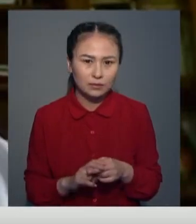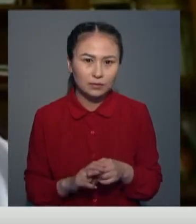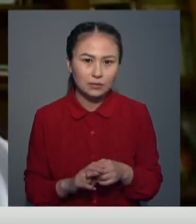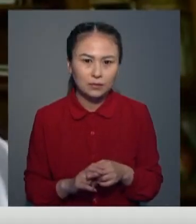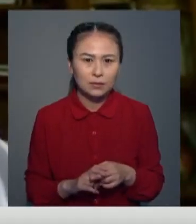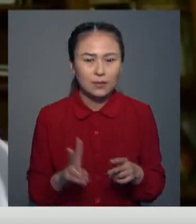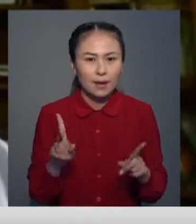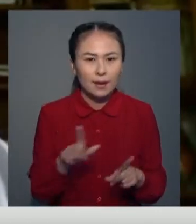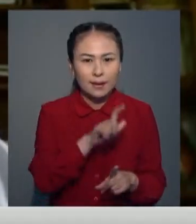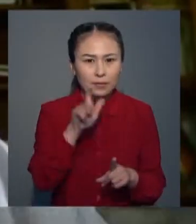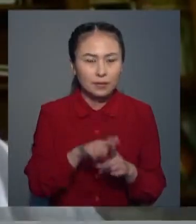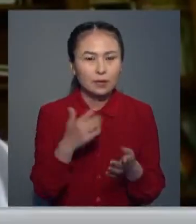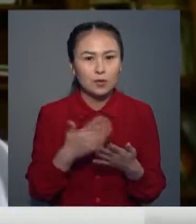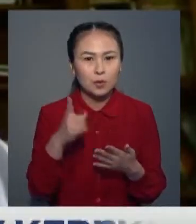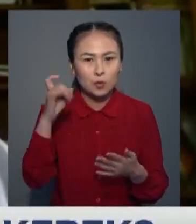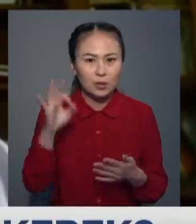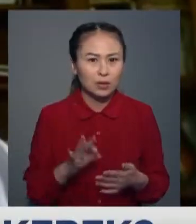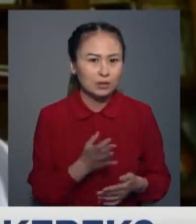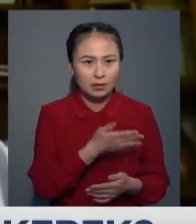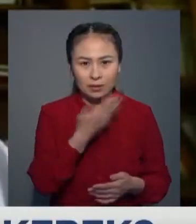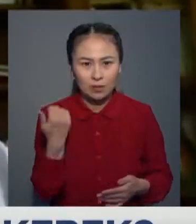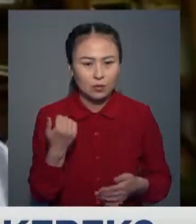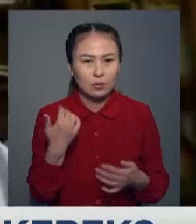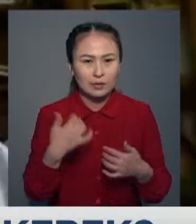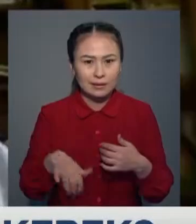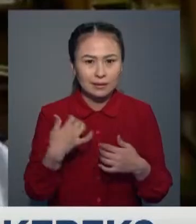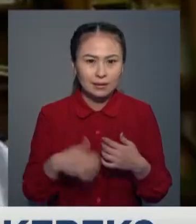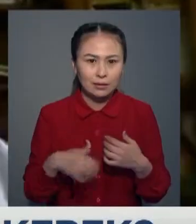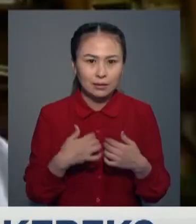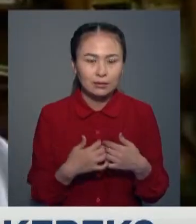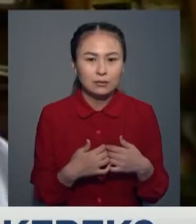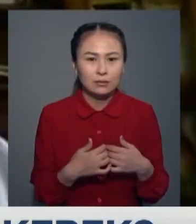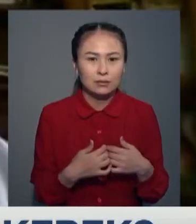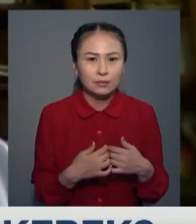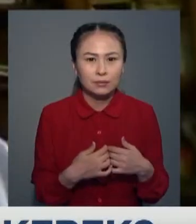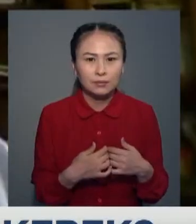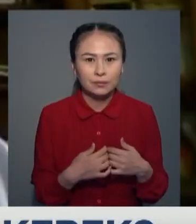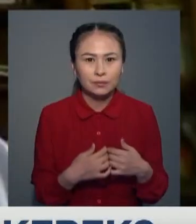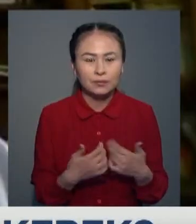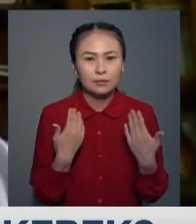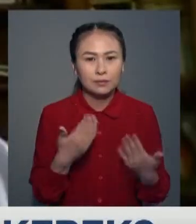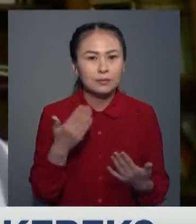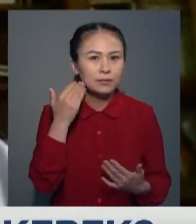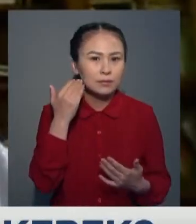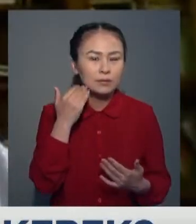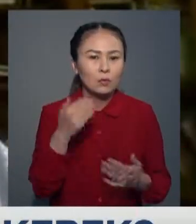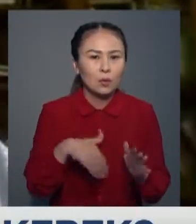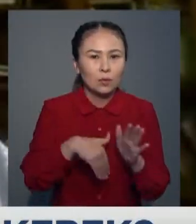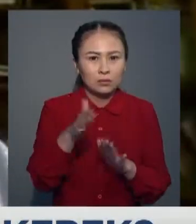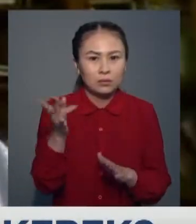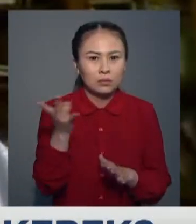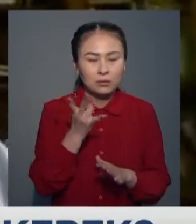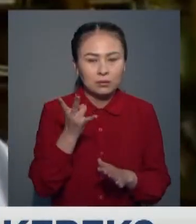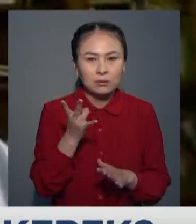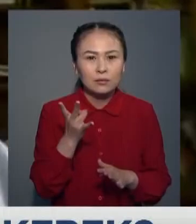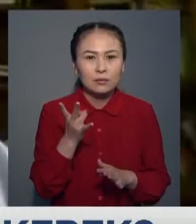жағдайға 100% дайынбыз деп айта алмаймыз, дайындығымыз орташа деңгейде. Сондықтан да бұл деңгейді әлде де жақсартуымыз керекпіз.